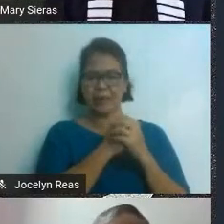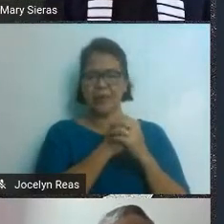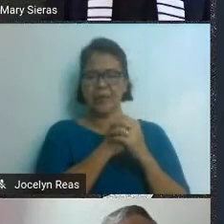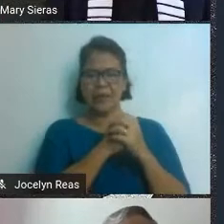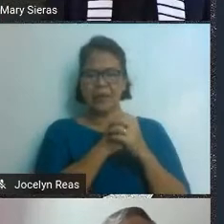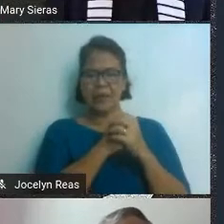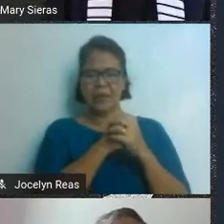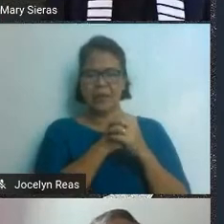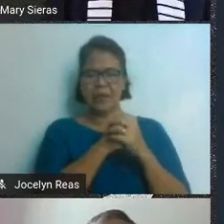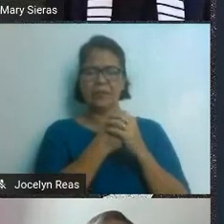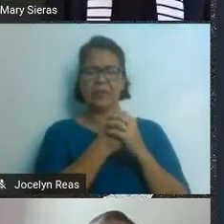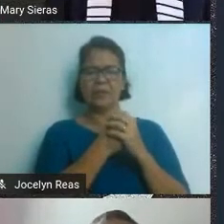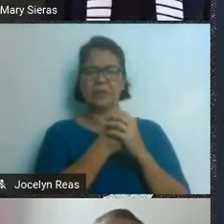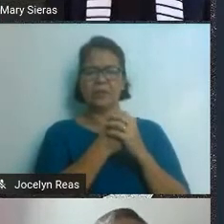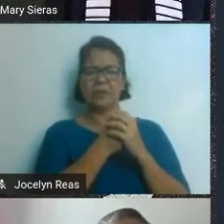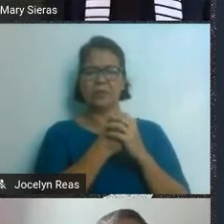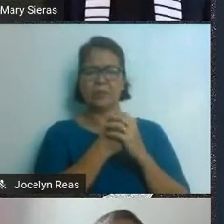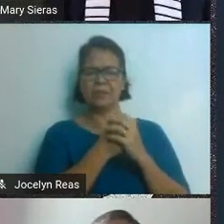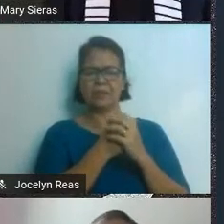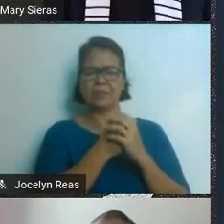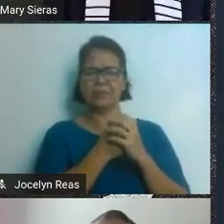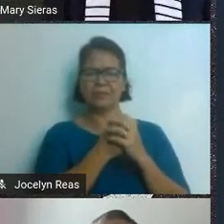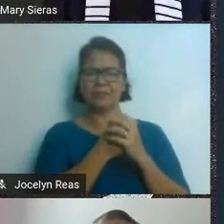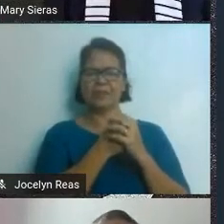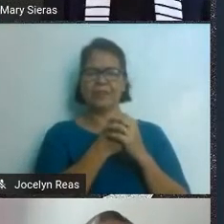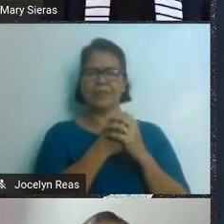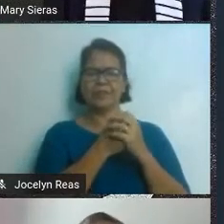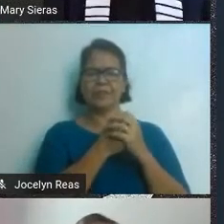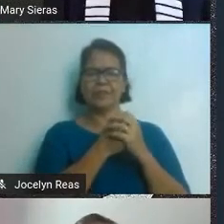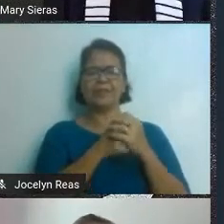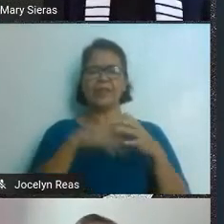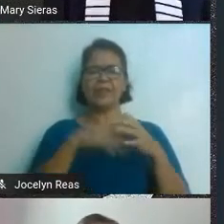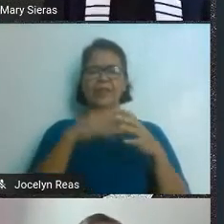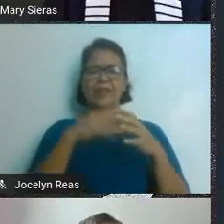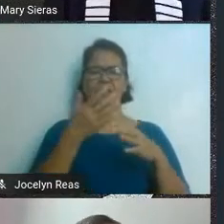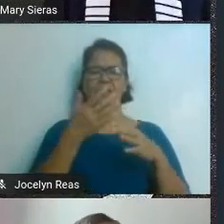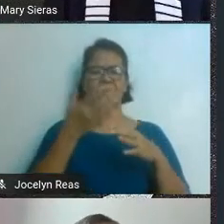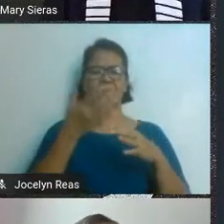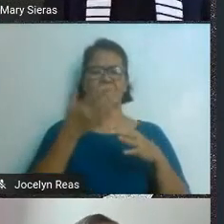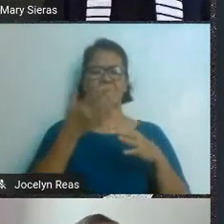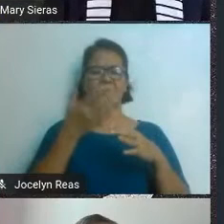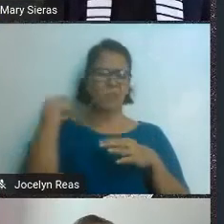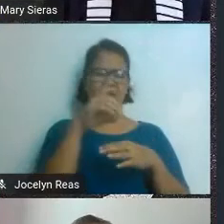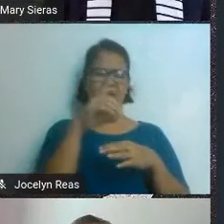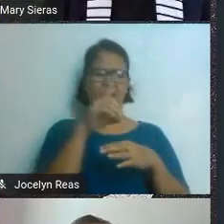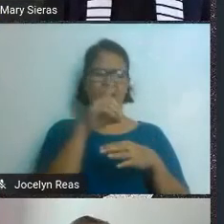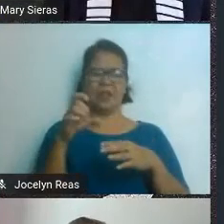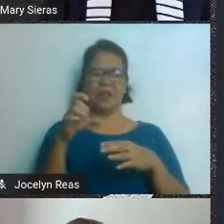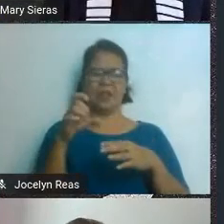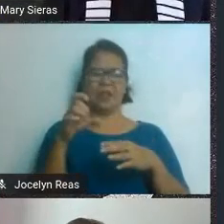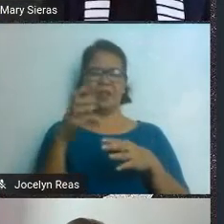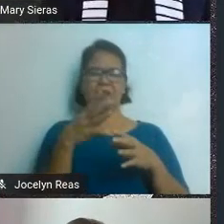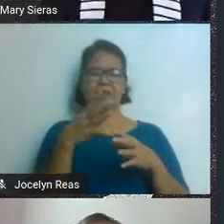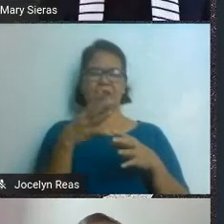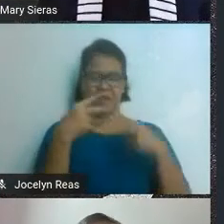di ba, yung mga previous DLL mo, i-enhance mo for this year. So, that's still okay. Pero yun